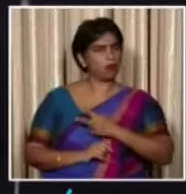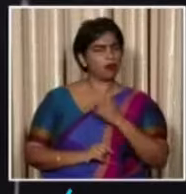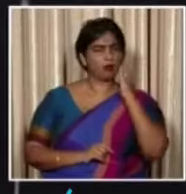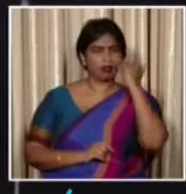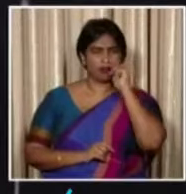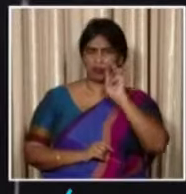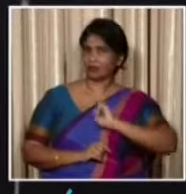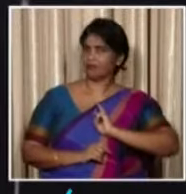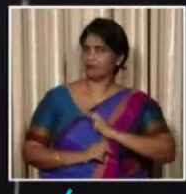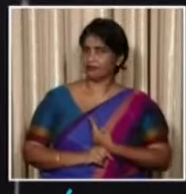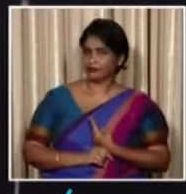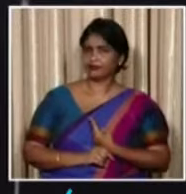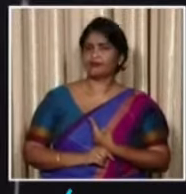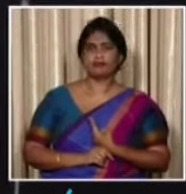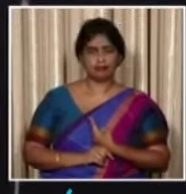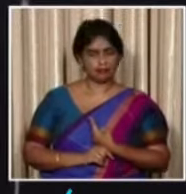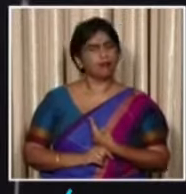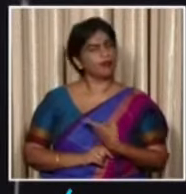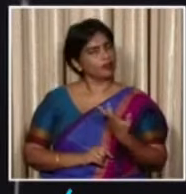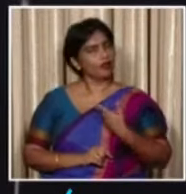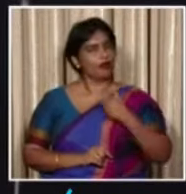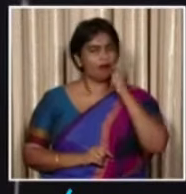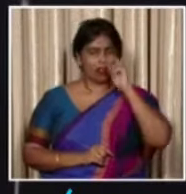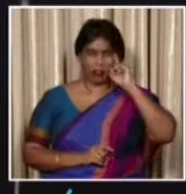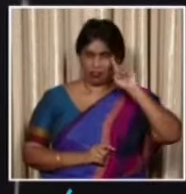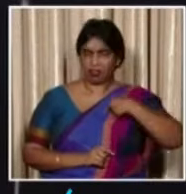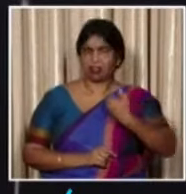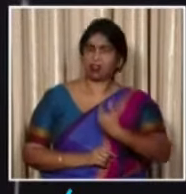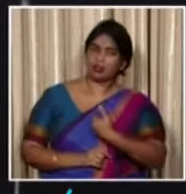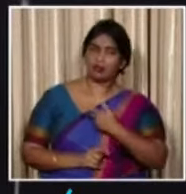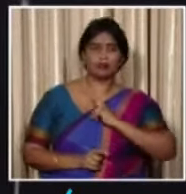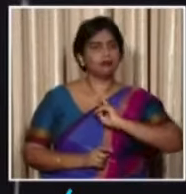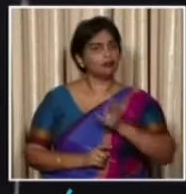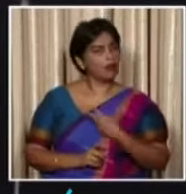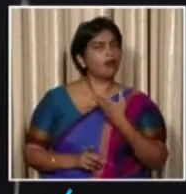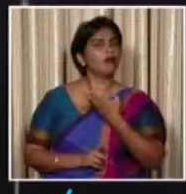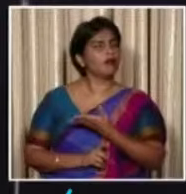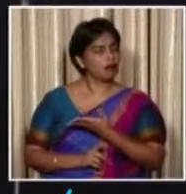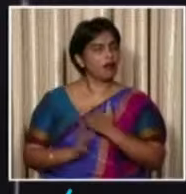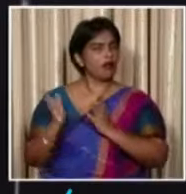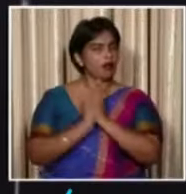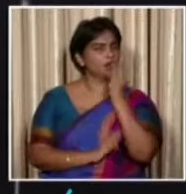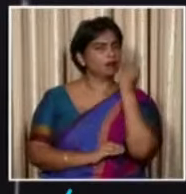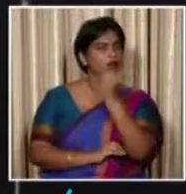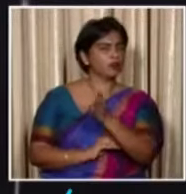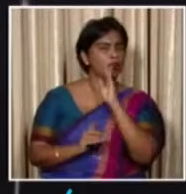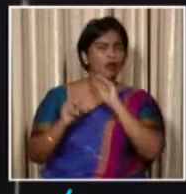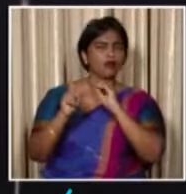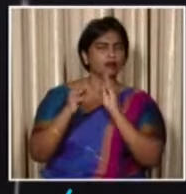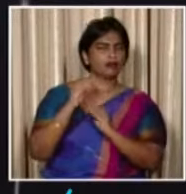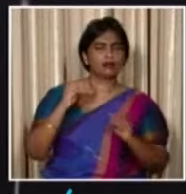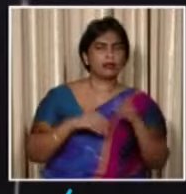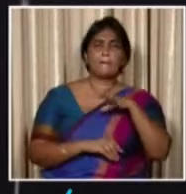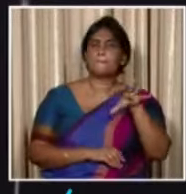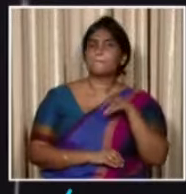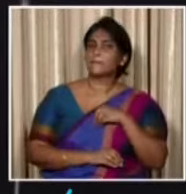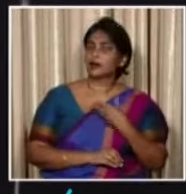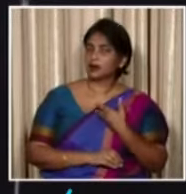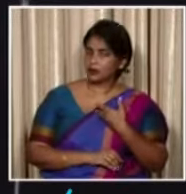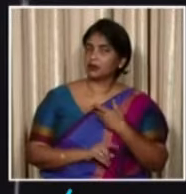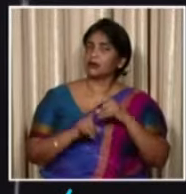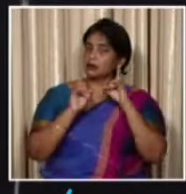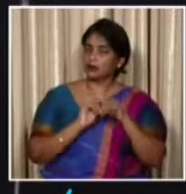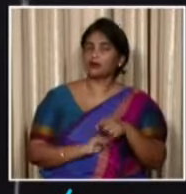නැත්තම් තමන්ගේ ලිංගිකත්වයේ ඕනකමින් වෙනස් කරපුවාටත් මේ අයිතිවාසිකම දෙනවා කියලා කියන්නේ වක්‍රව ඒක අපි පිළිගන්නේ එක. ඒ වගේම